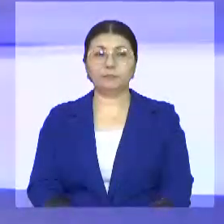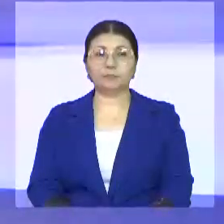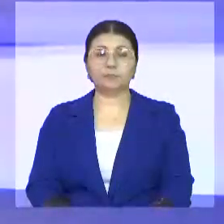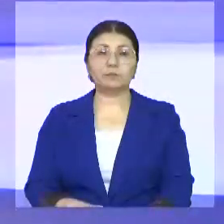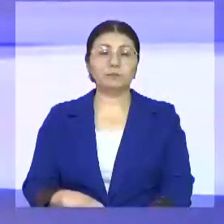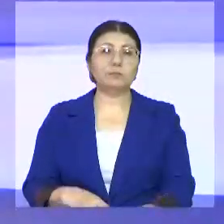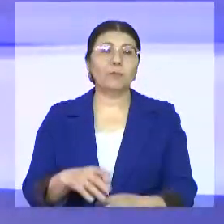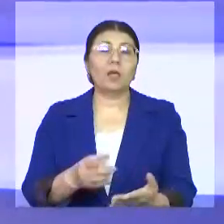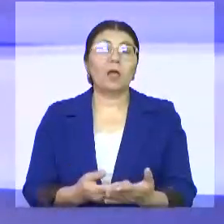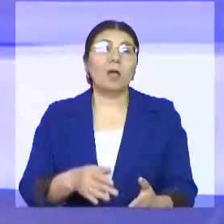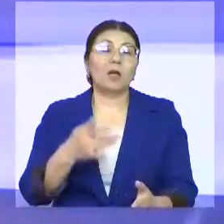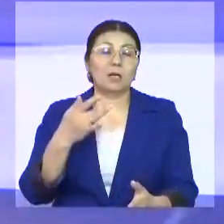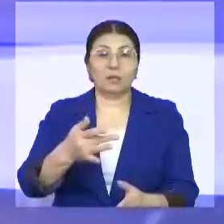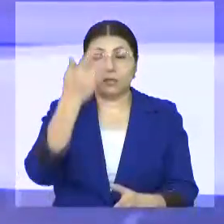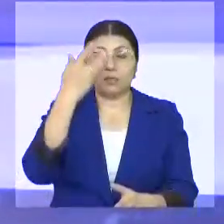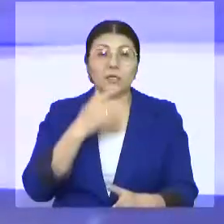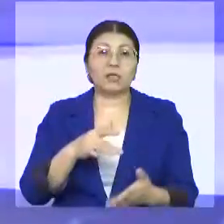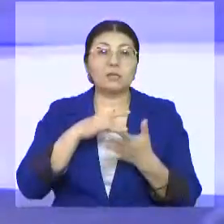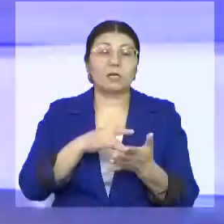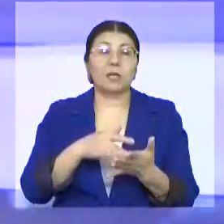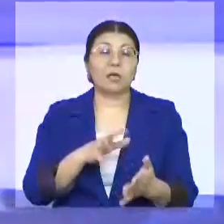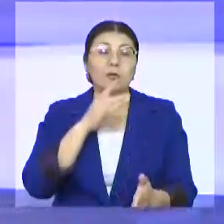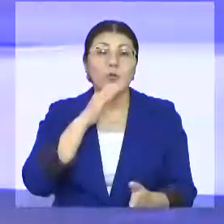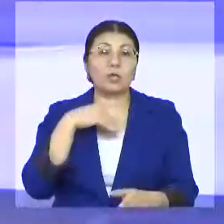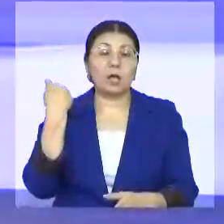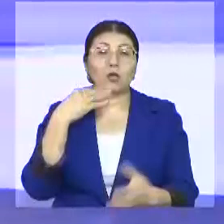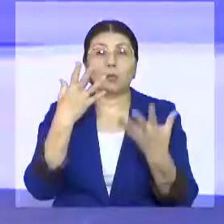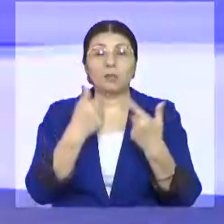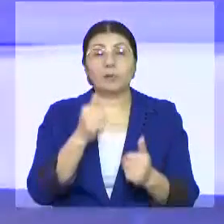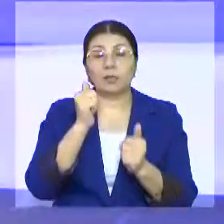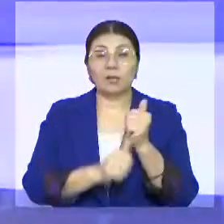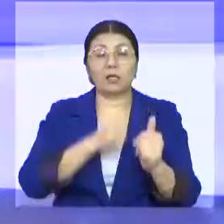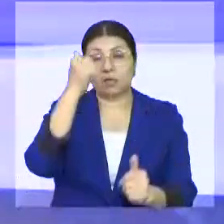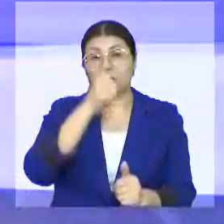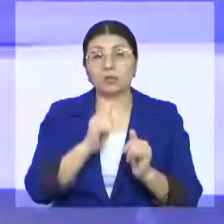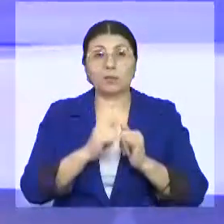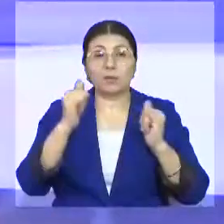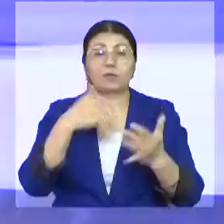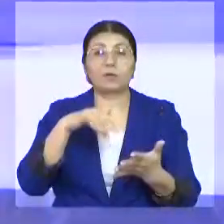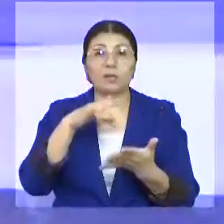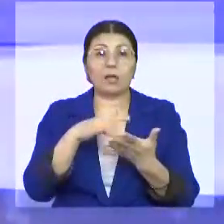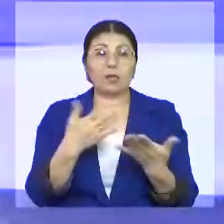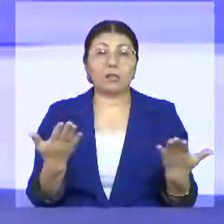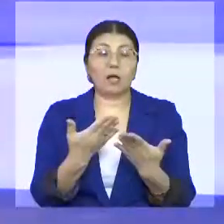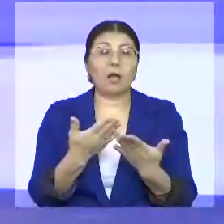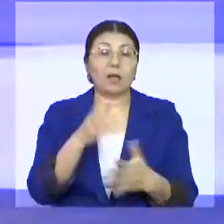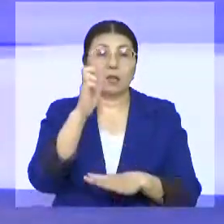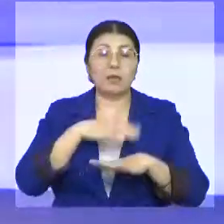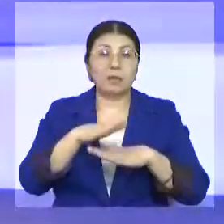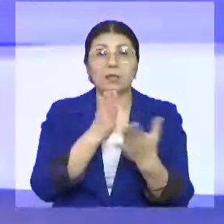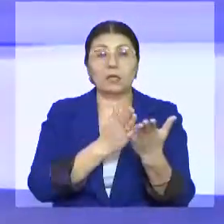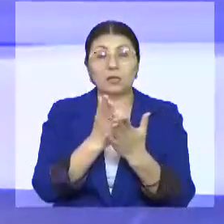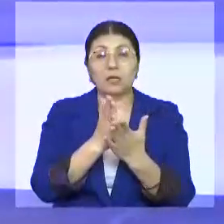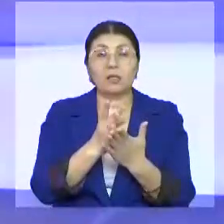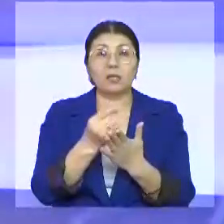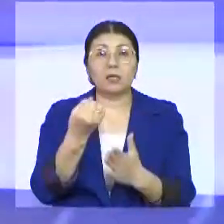Жаз саяхат маусымы демалысын шетелде өткізгісі келетін ақтөбеліктердің саны жыл сайын артып келеді. Қаламыздан қай елдерге тікелей рейс бар? Турлардың